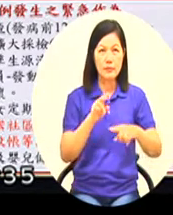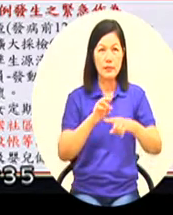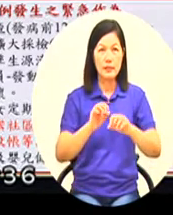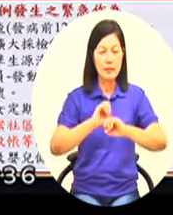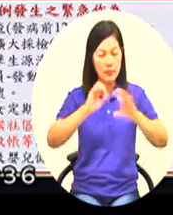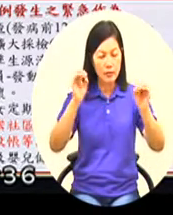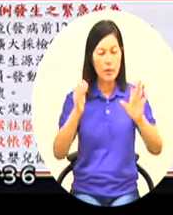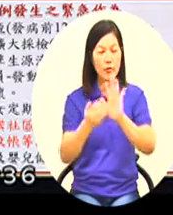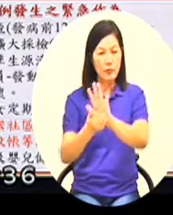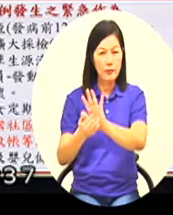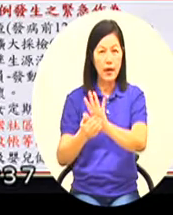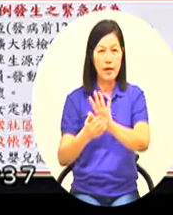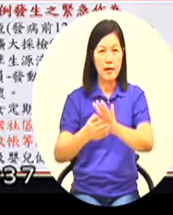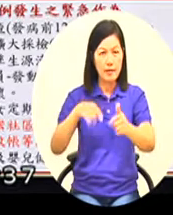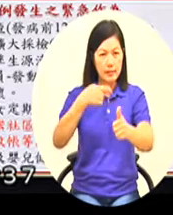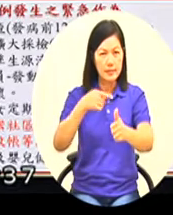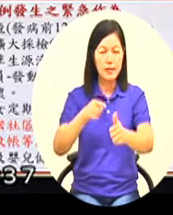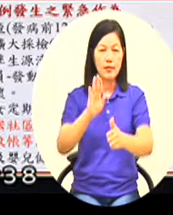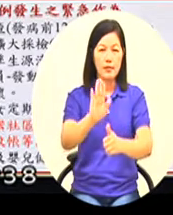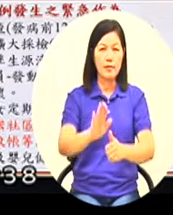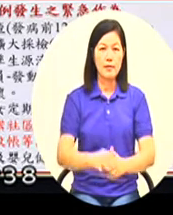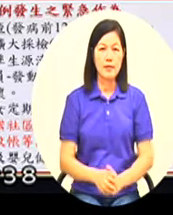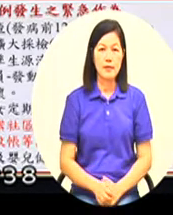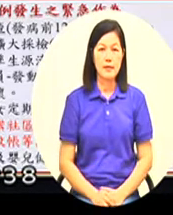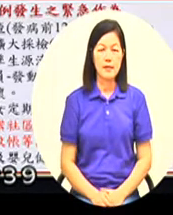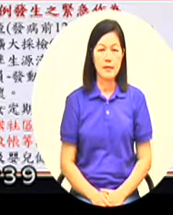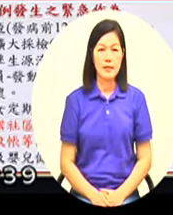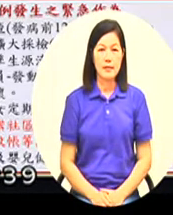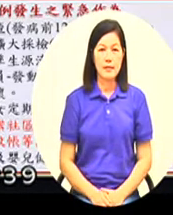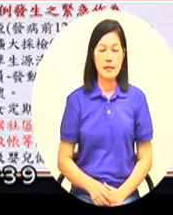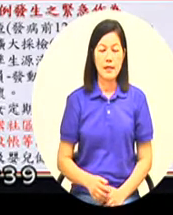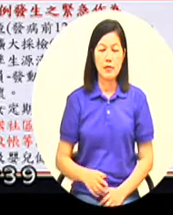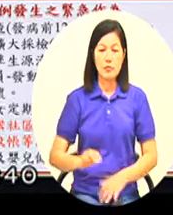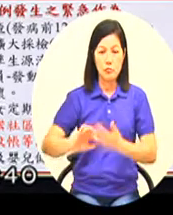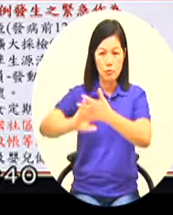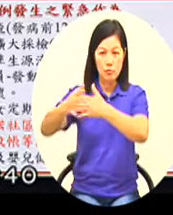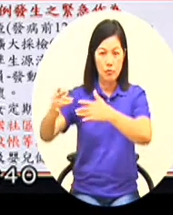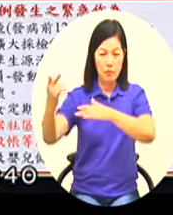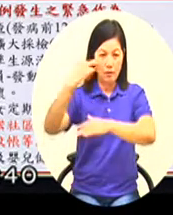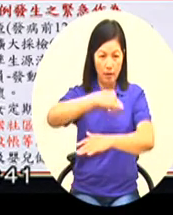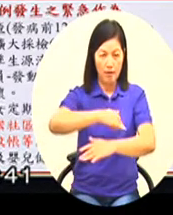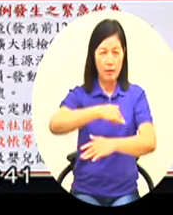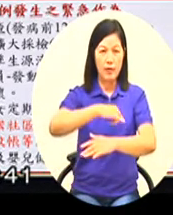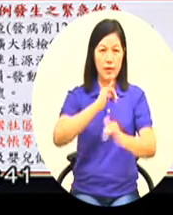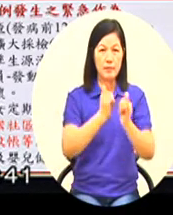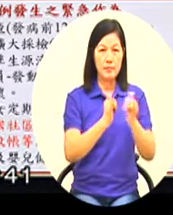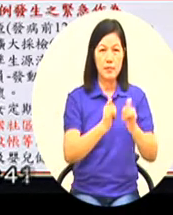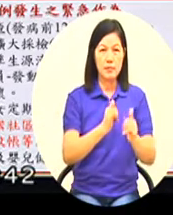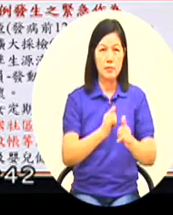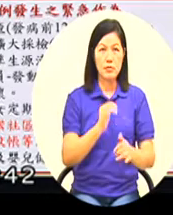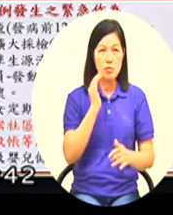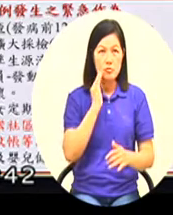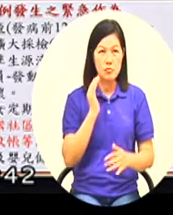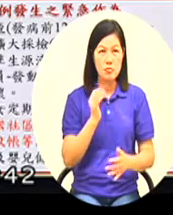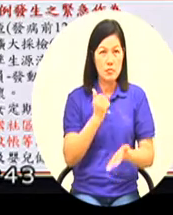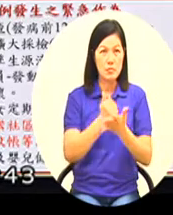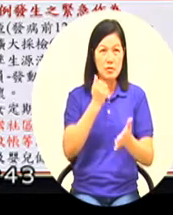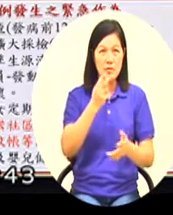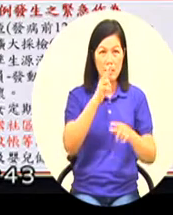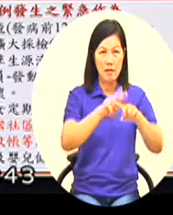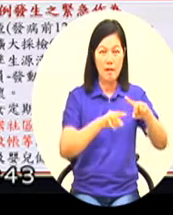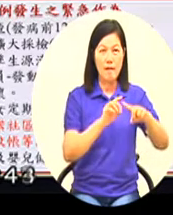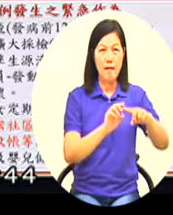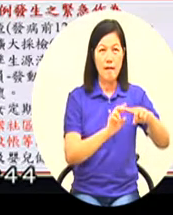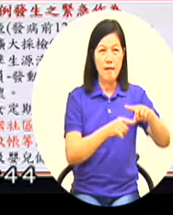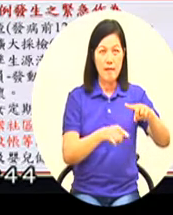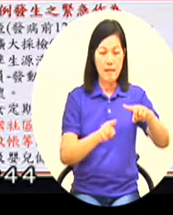且对于从疫区回国的返国的民众，如果有疑似资卡而自行去医疗院所